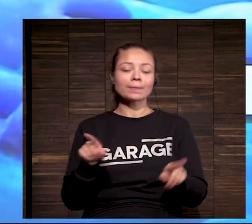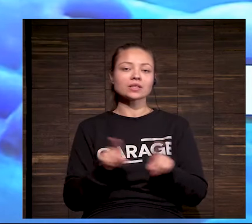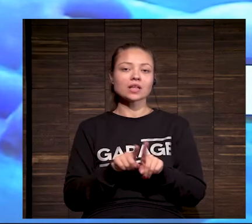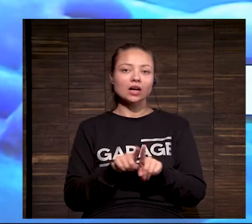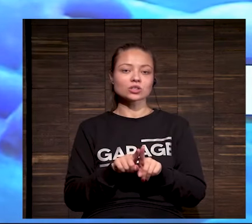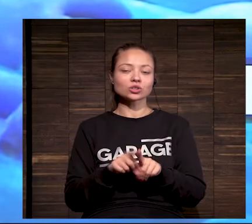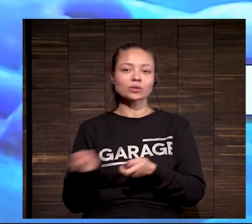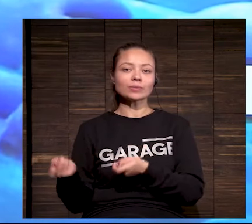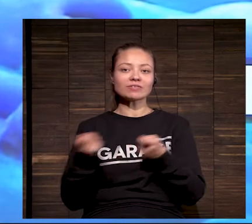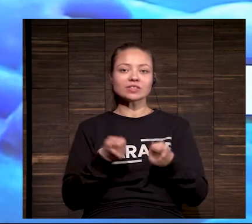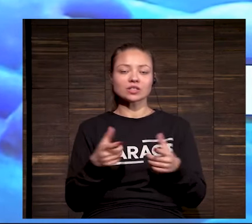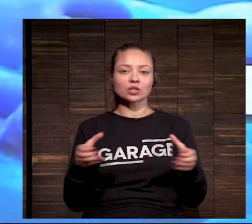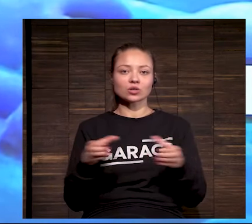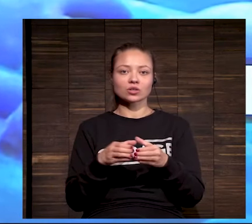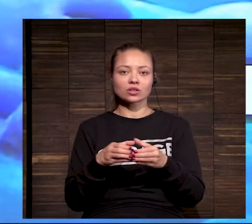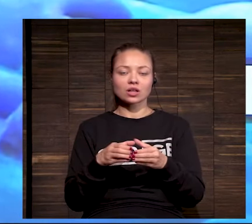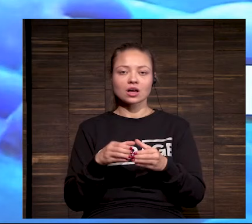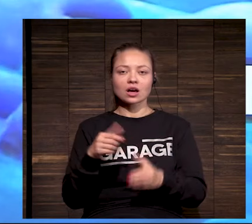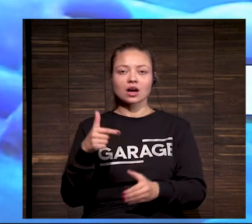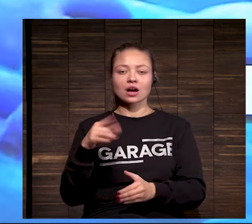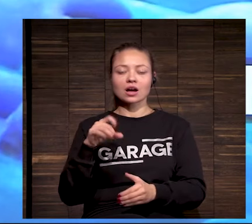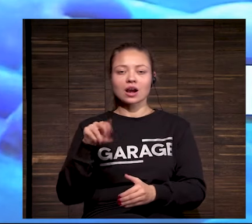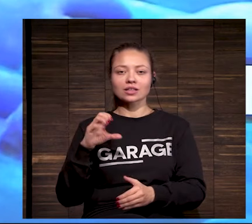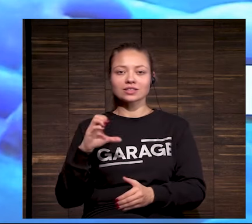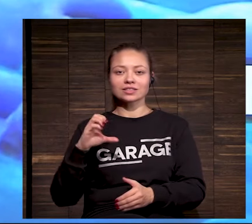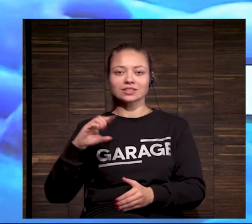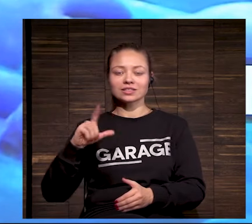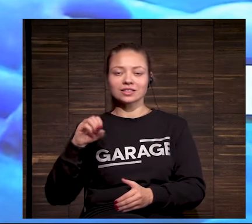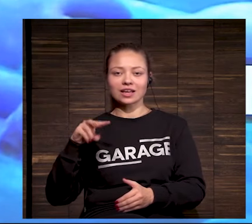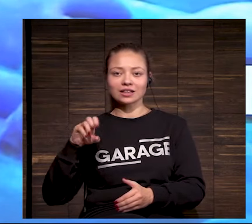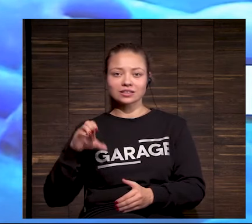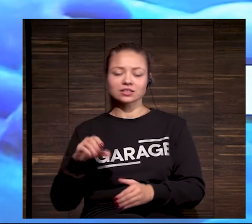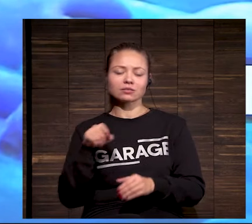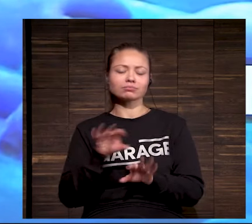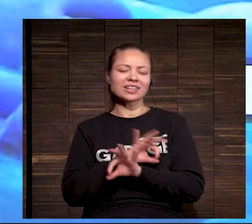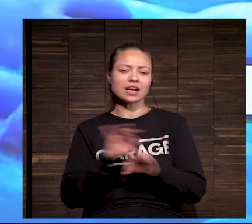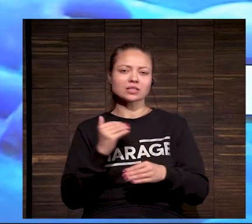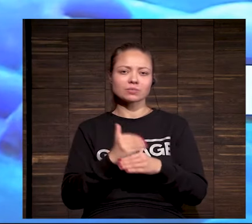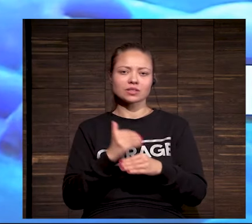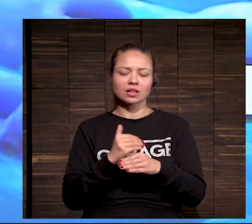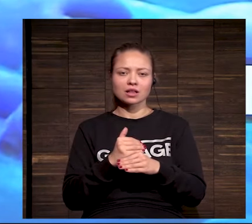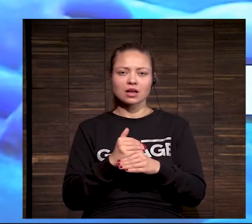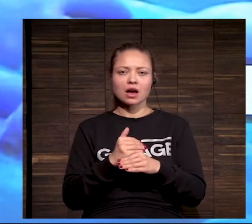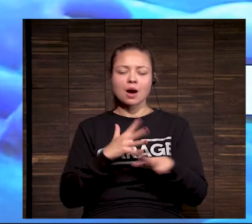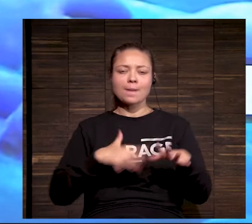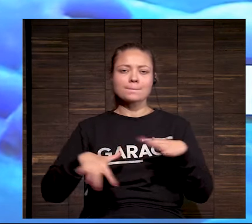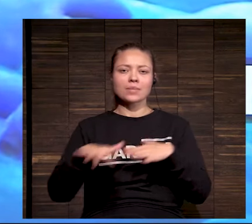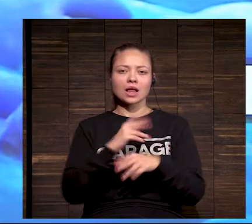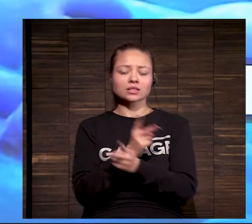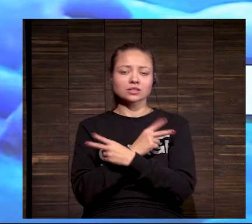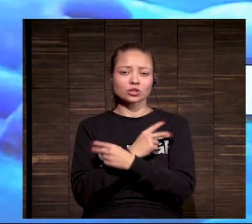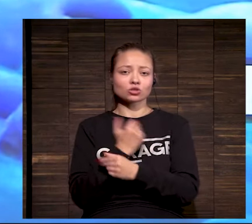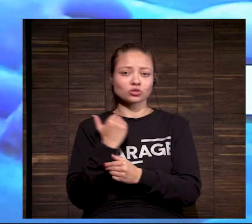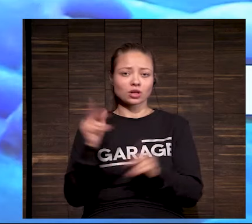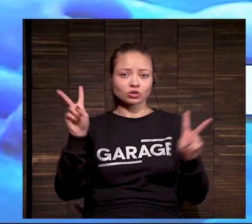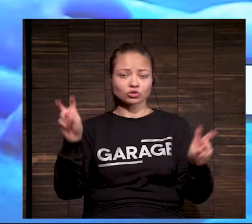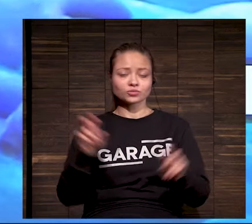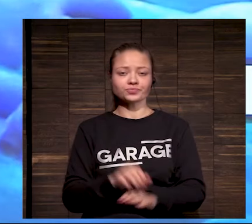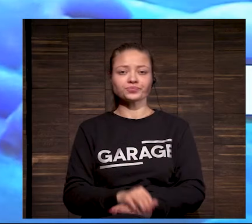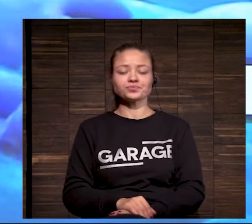группу град съел с прекрасным спектаклем пласты замш которой